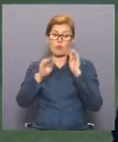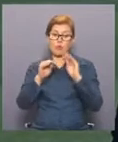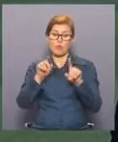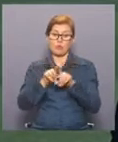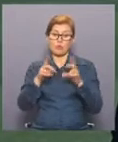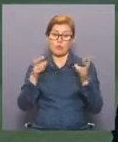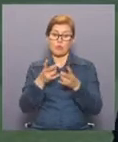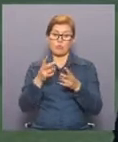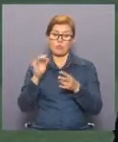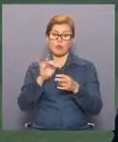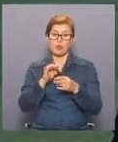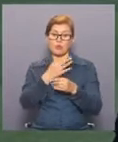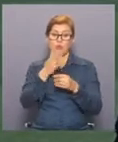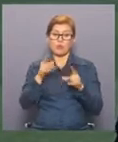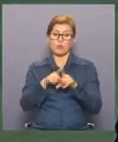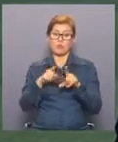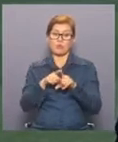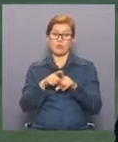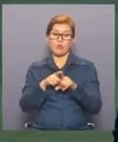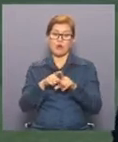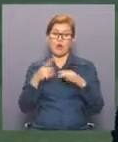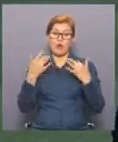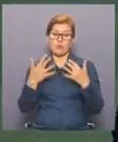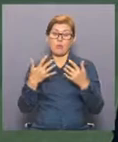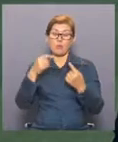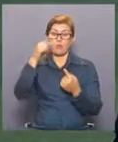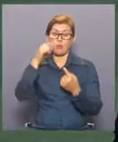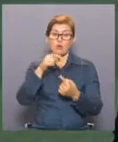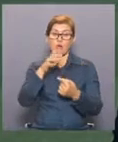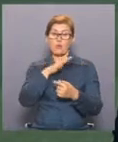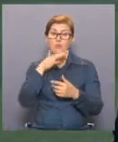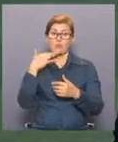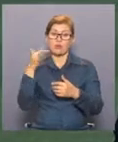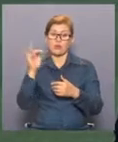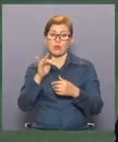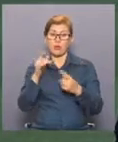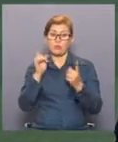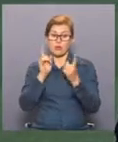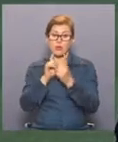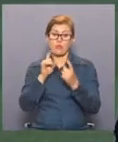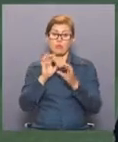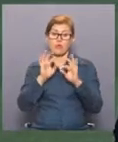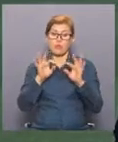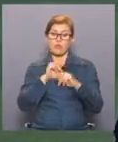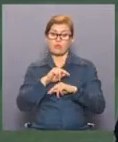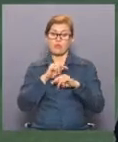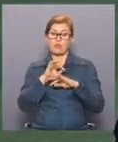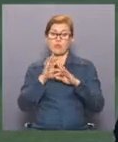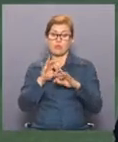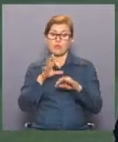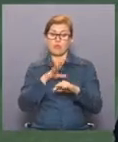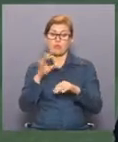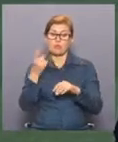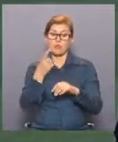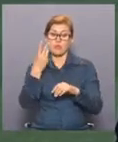тиіс. Сол талаптар бойынша көптеген кездесулер, түсініктеме жұмыстарын өткізген болатынбыз.